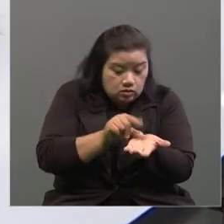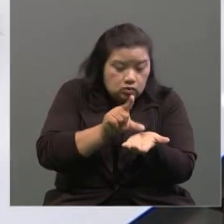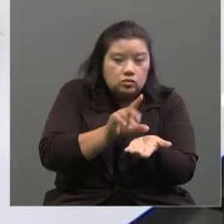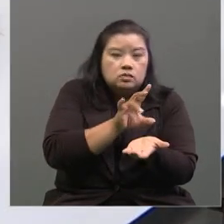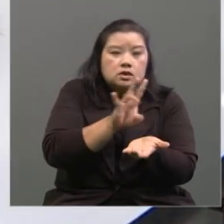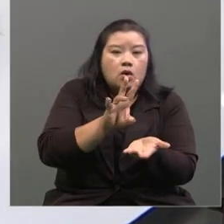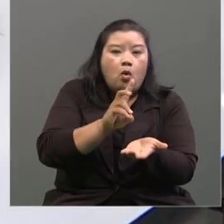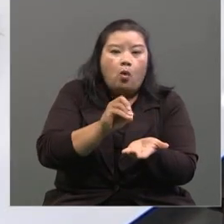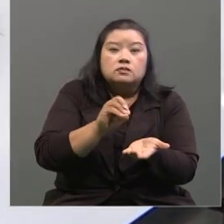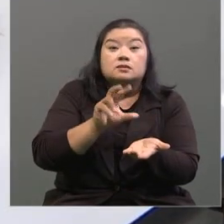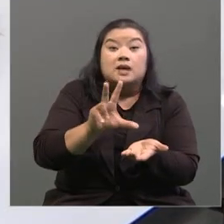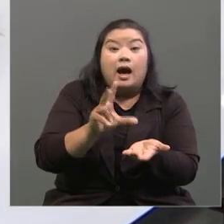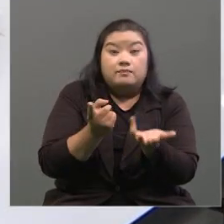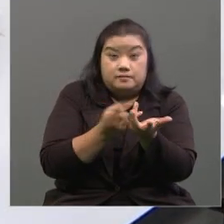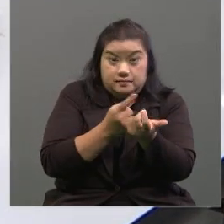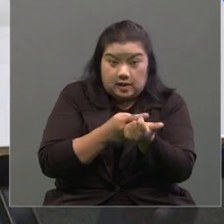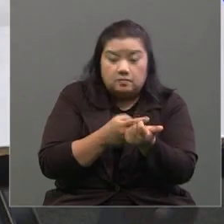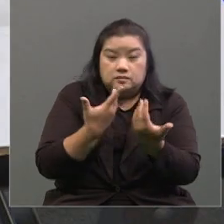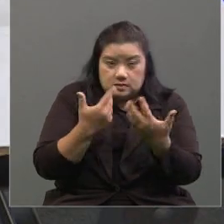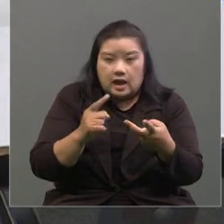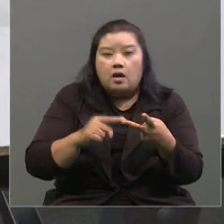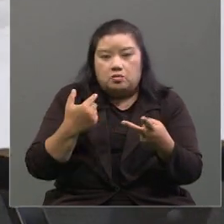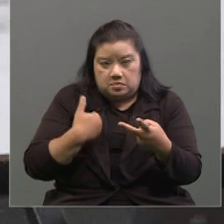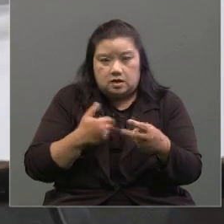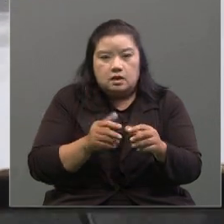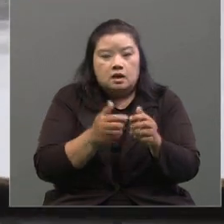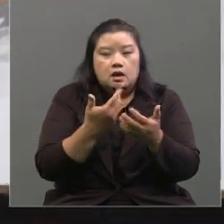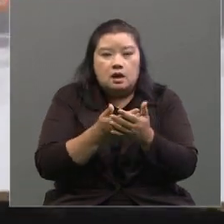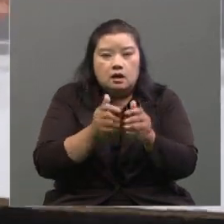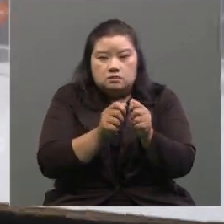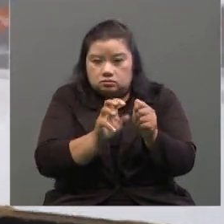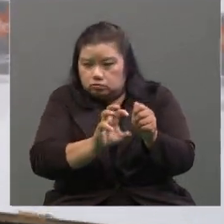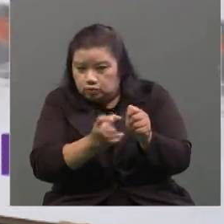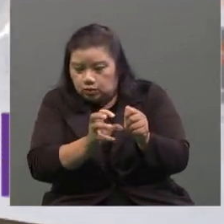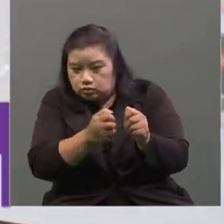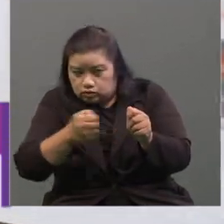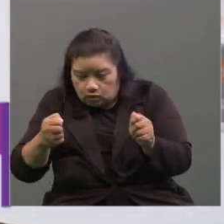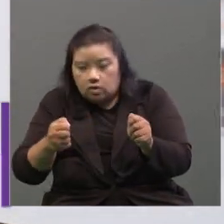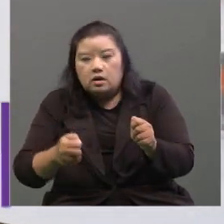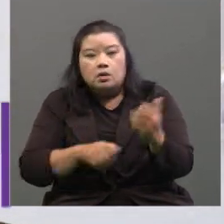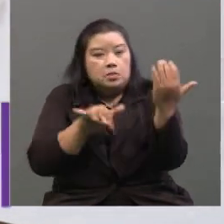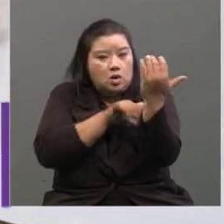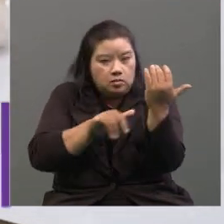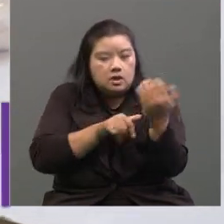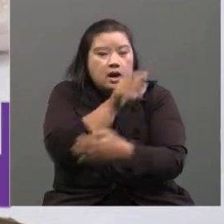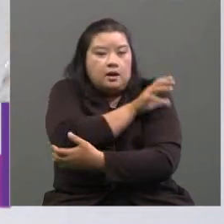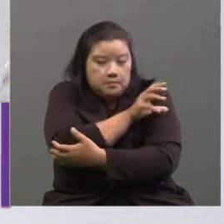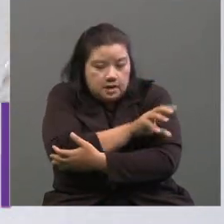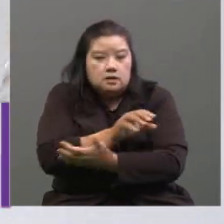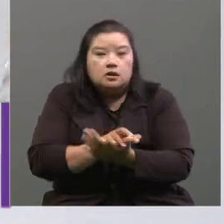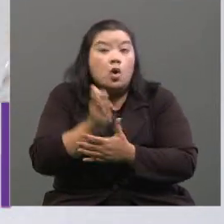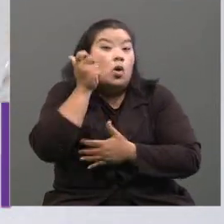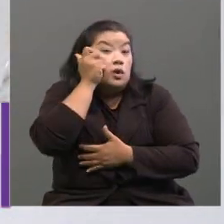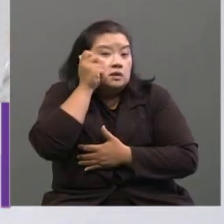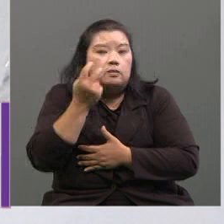ค่ะนี่นะคะมีตู้เซฟอีก 2ตู้อุปกรณ์ผลิตธนบัตรปลอมคอมพิวเตอร์ Macbook 1เครื่องโทรศัพท์มือถือ